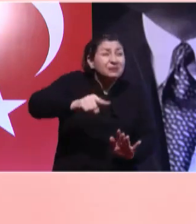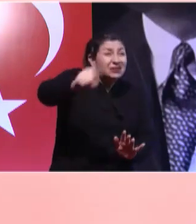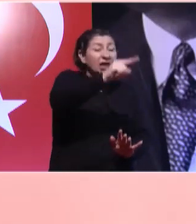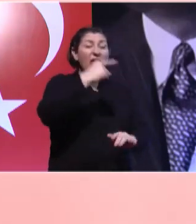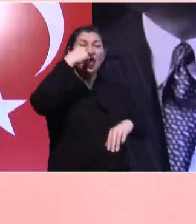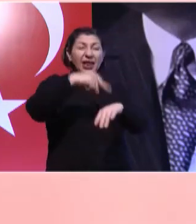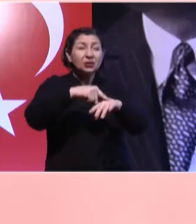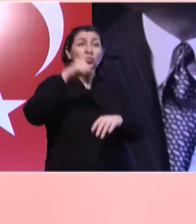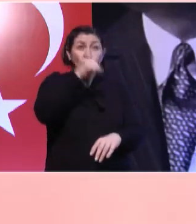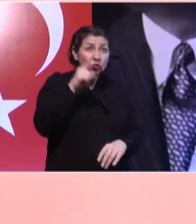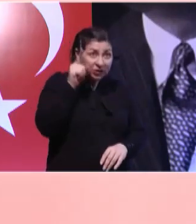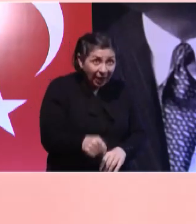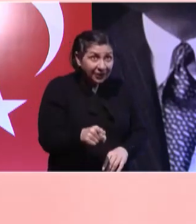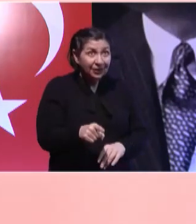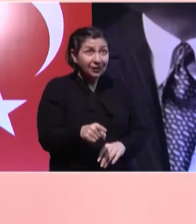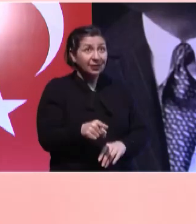kimsenin inancından ötürü